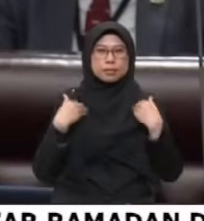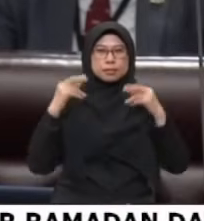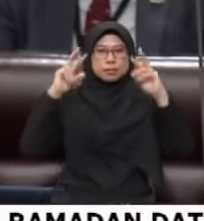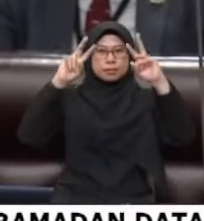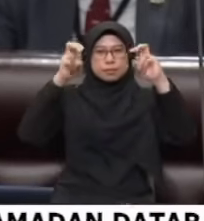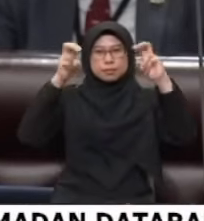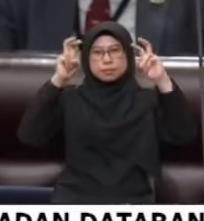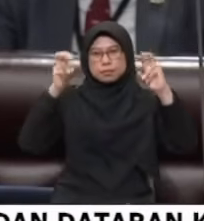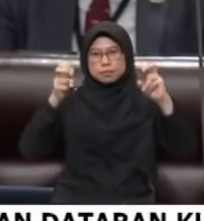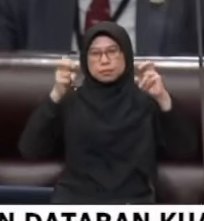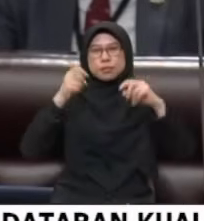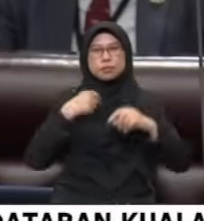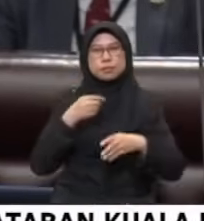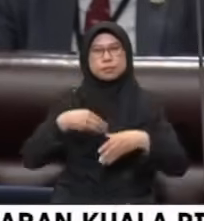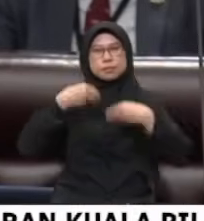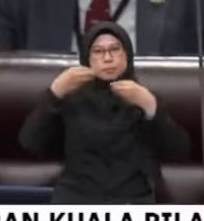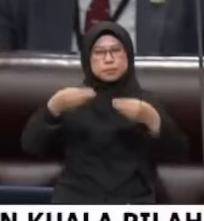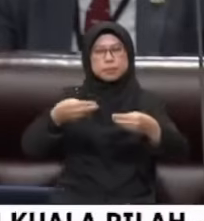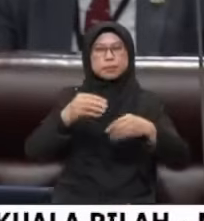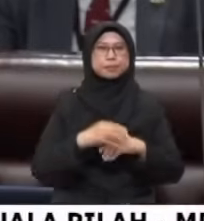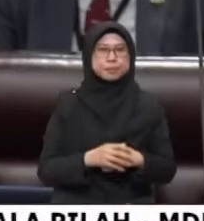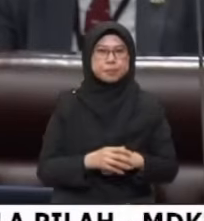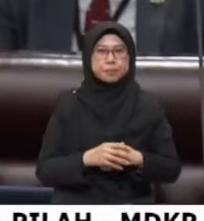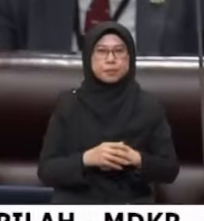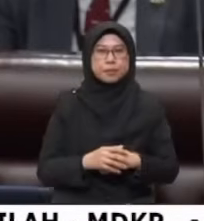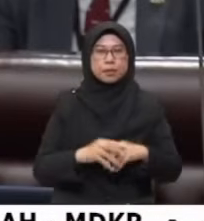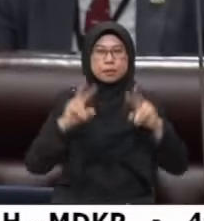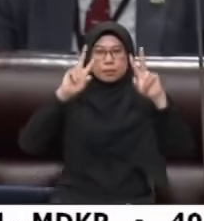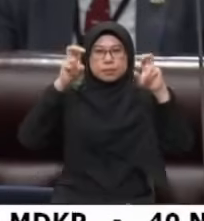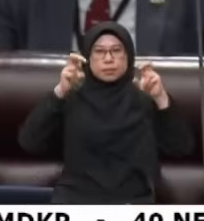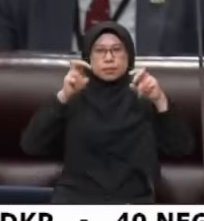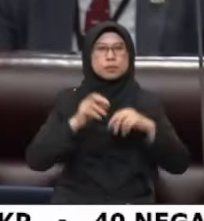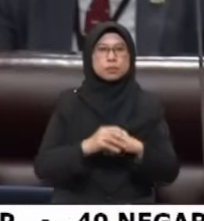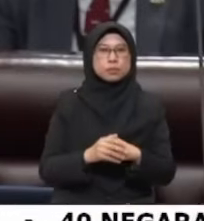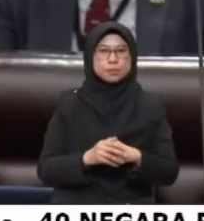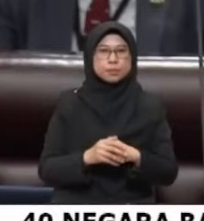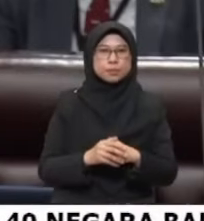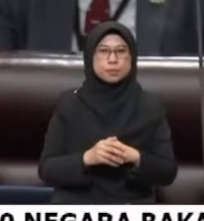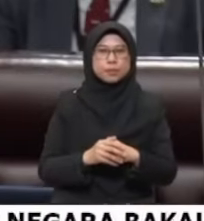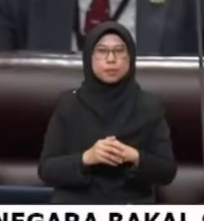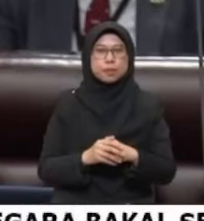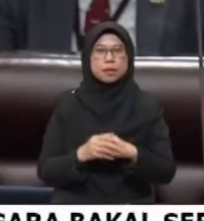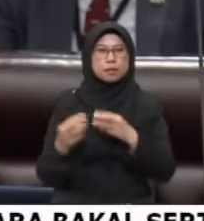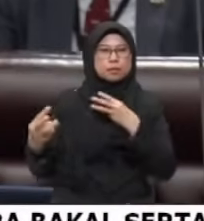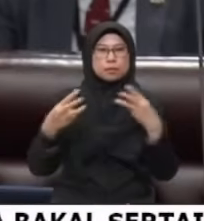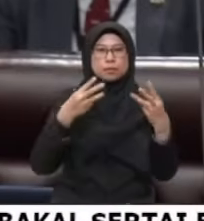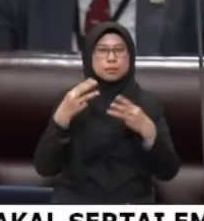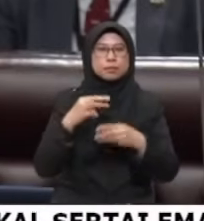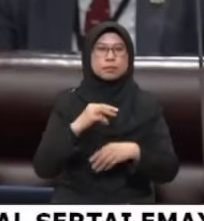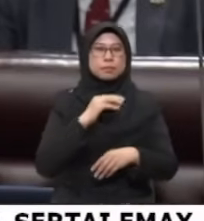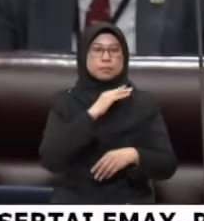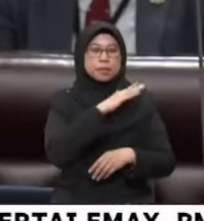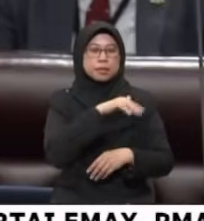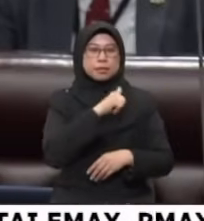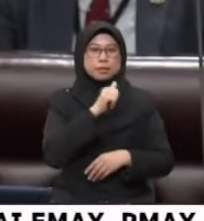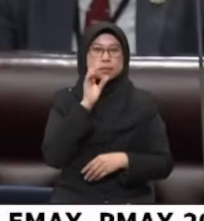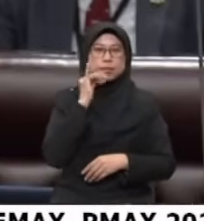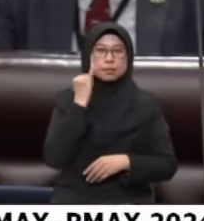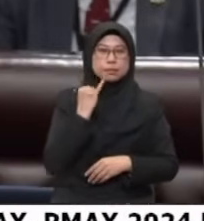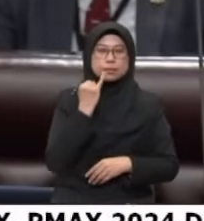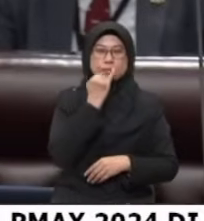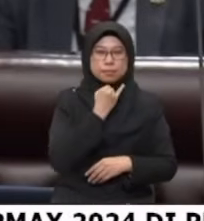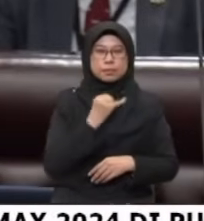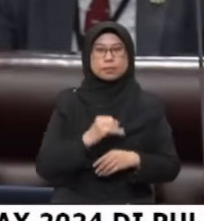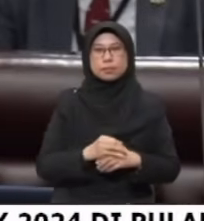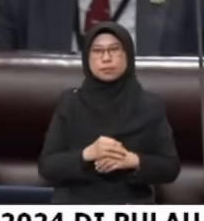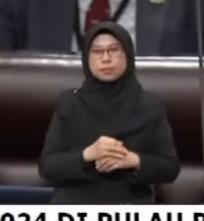tajuk-tajuk yang saya bagi-bagikan pertama tajuknya konflik Palestin Israel Datuk Seri